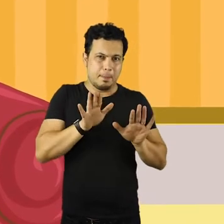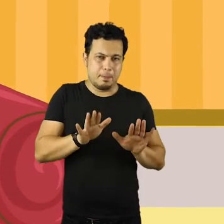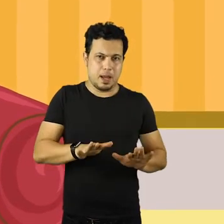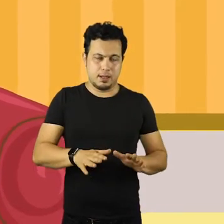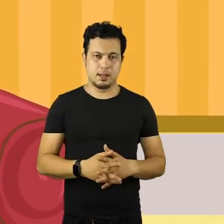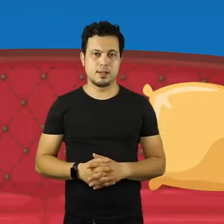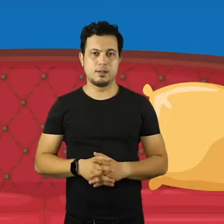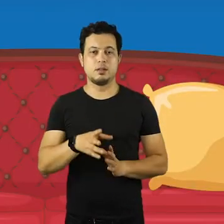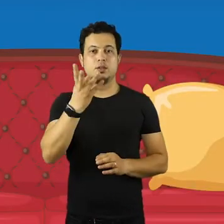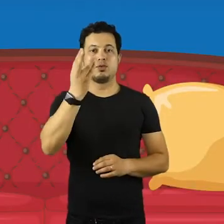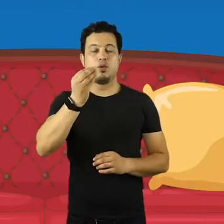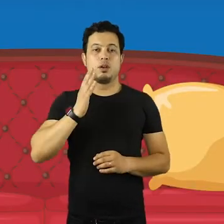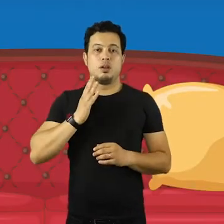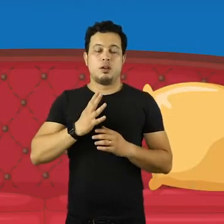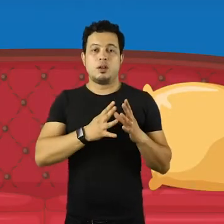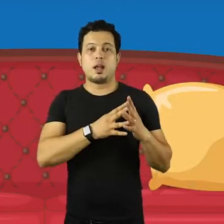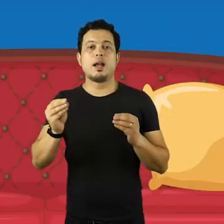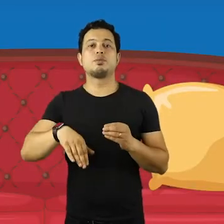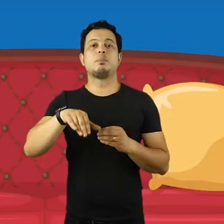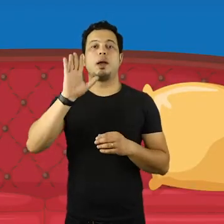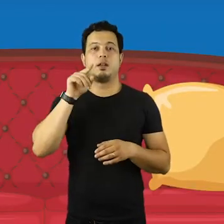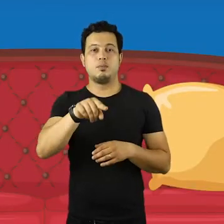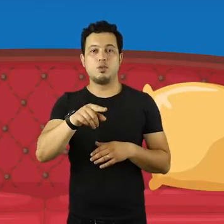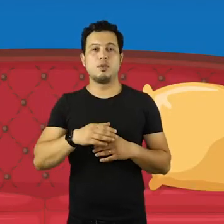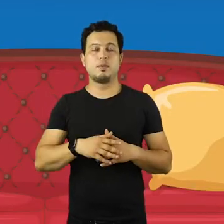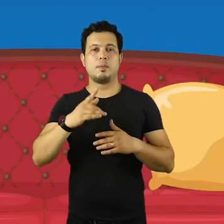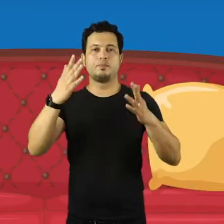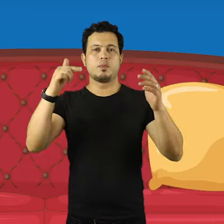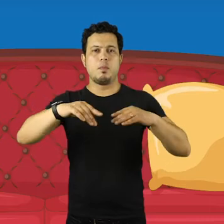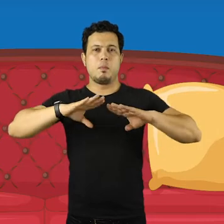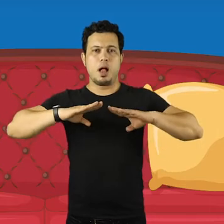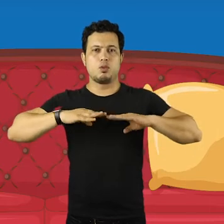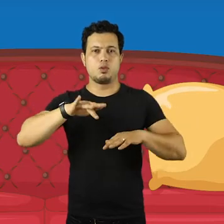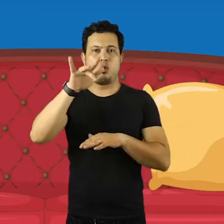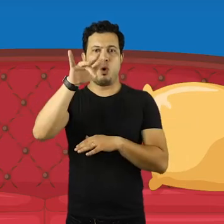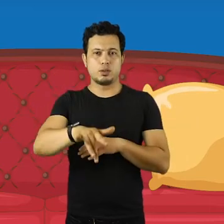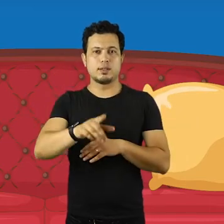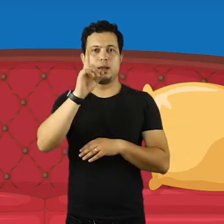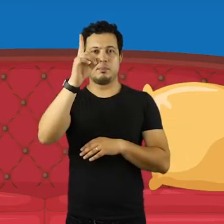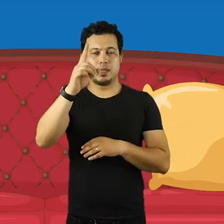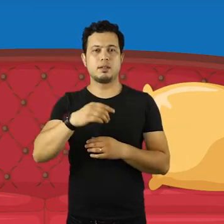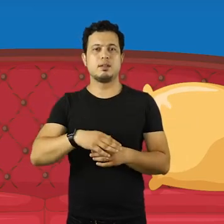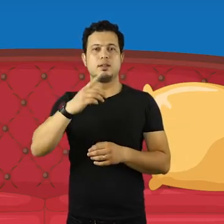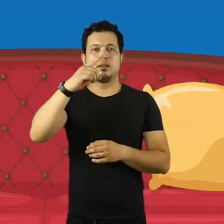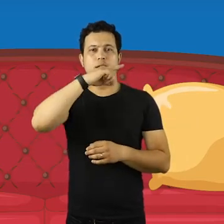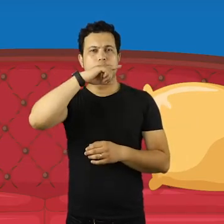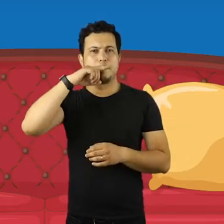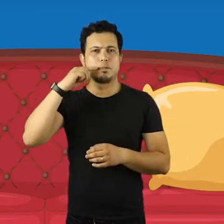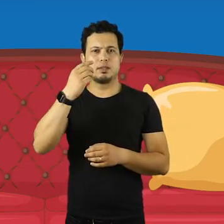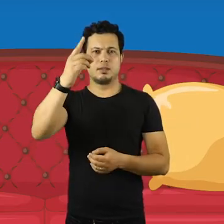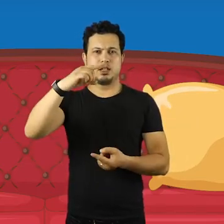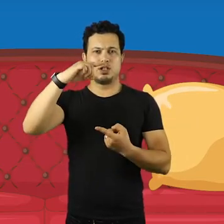başladılar. Çok geçmeden hızla balkonun ortasına bir cam şişe düştü. İçi kıpkırmızı bir ışıkla